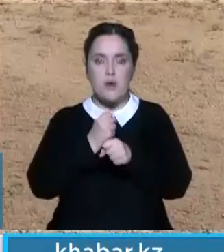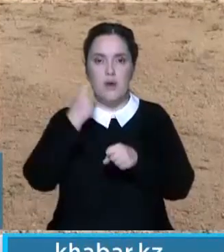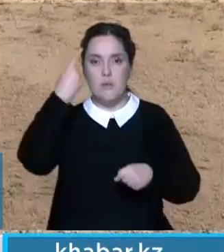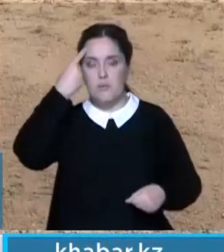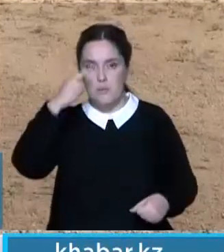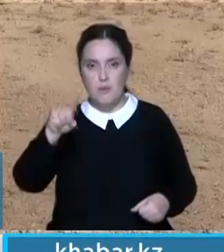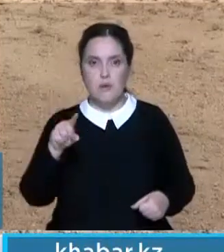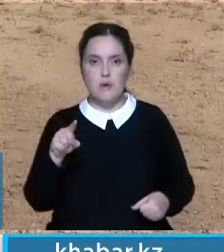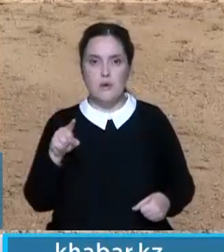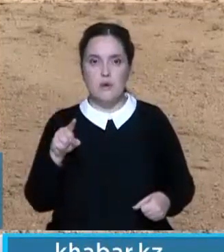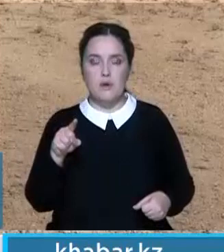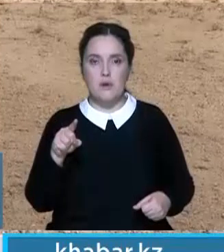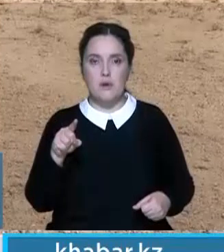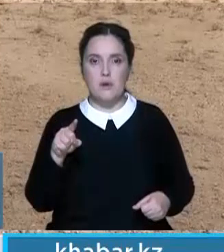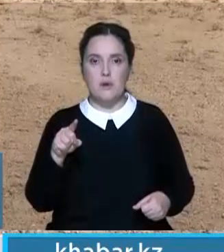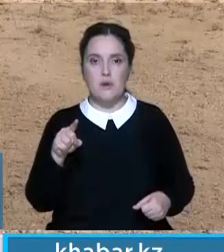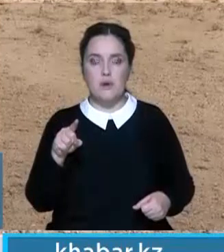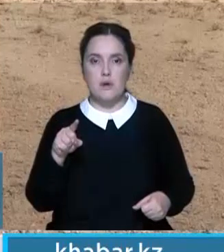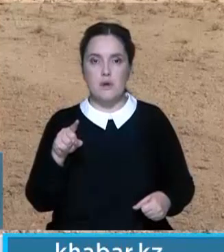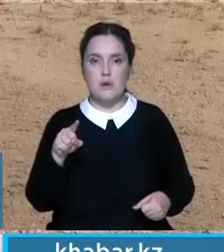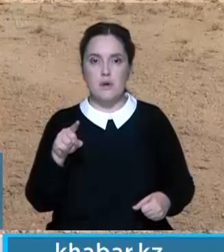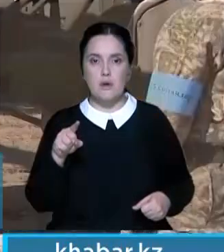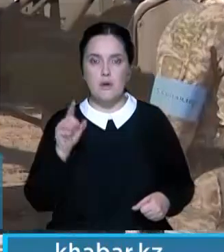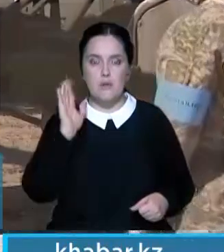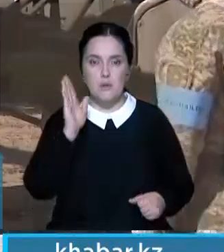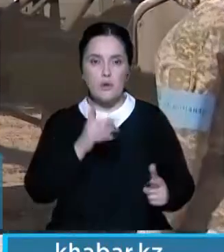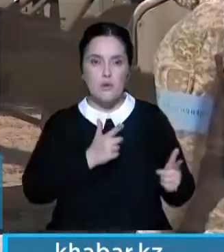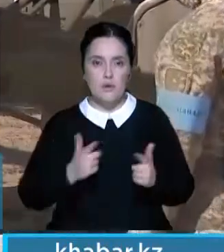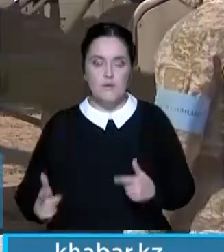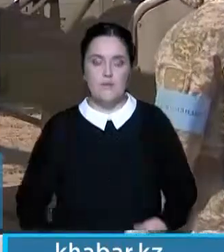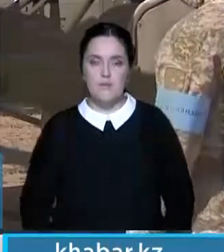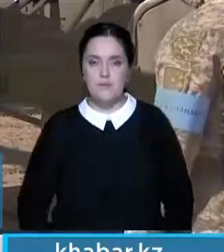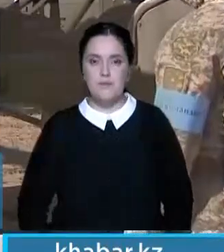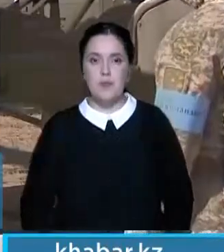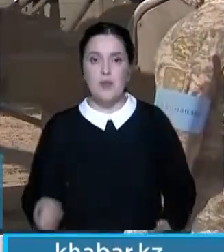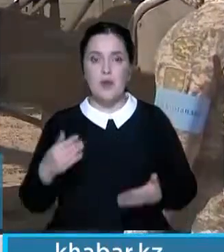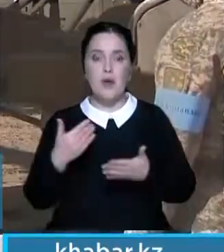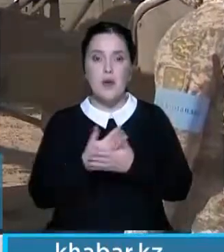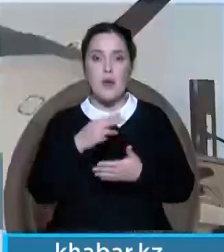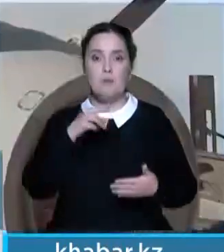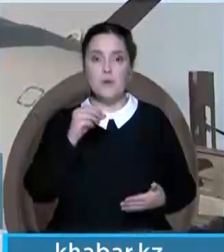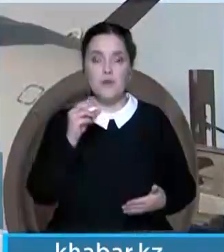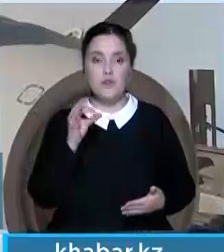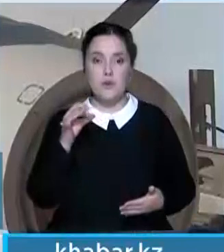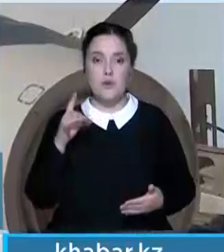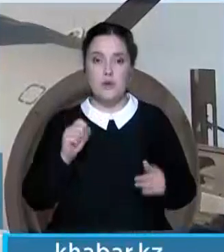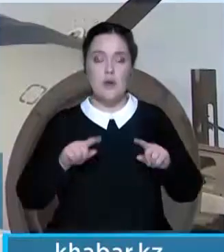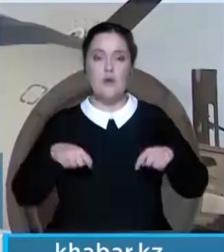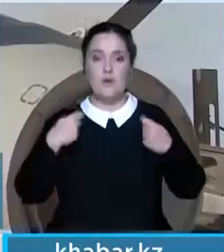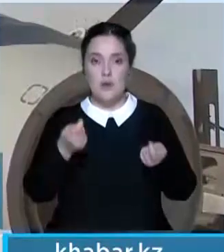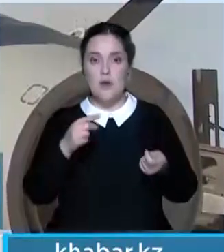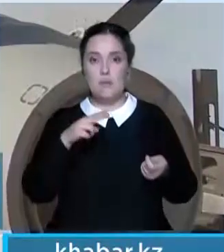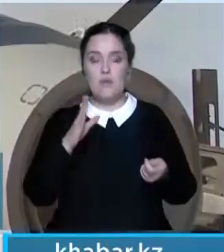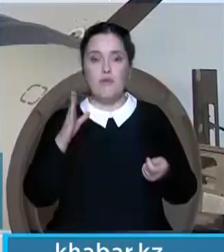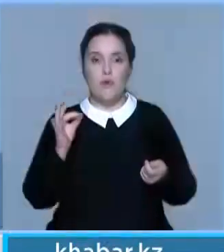сегодня, думаю, до конца года передадим войска на войсковые испытания. Что касается обновленной «Печоры», то ее уже передали войска ПВО.